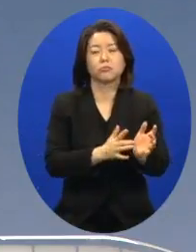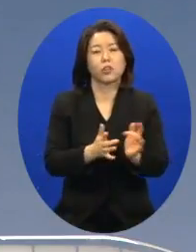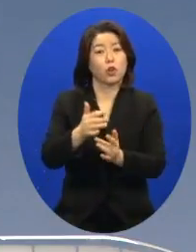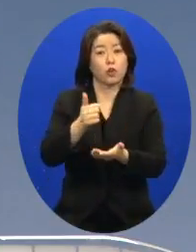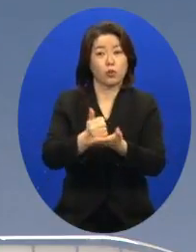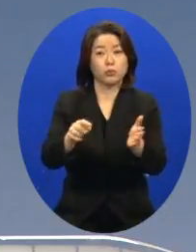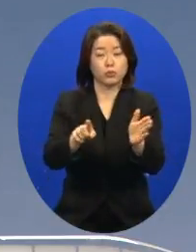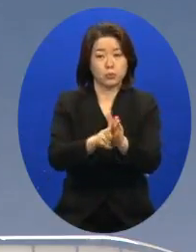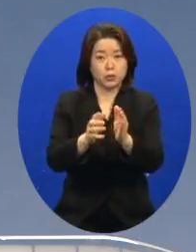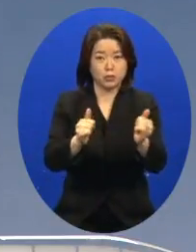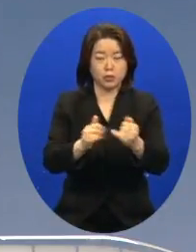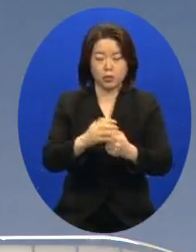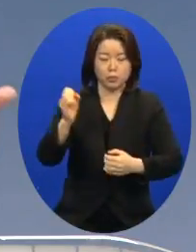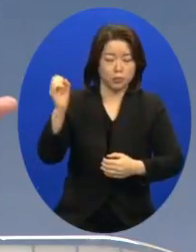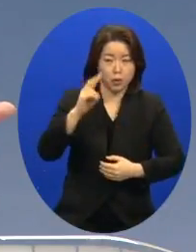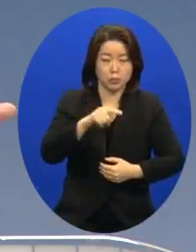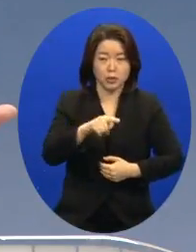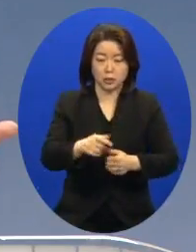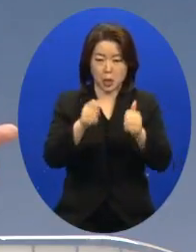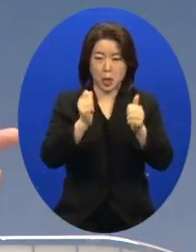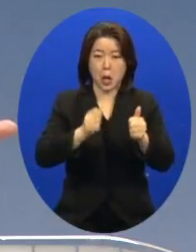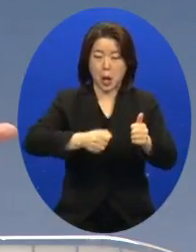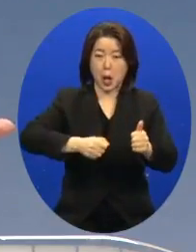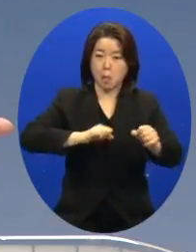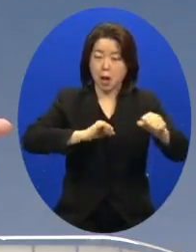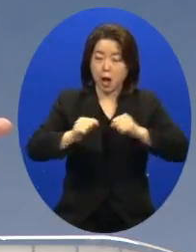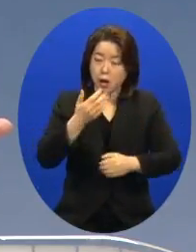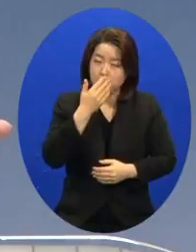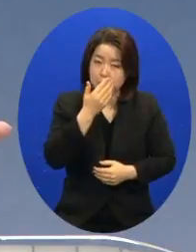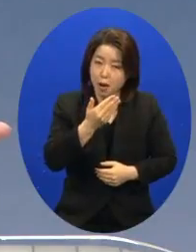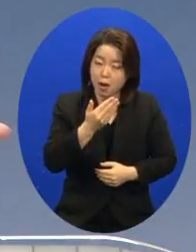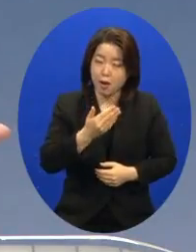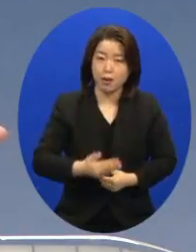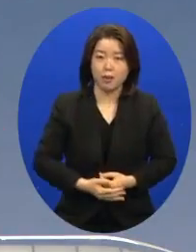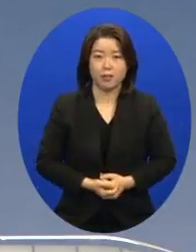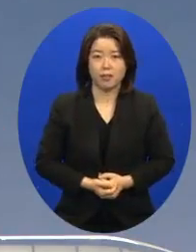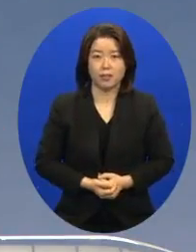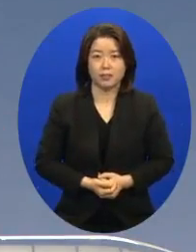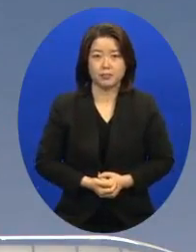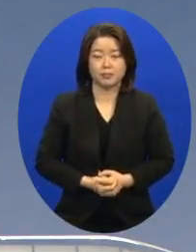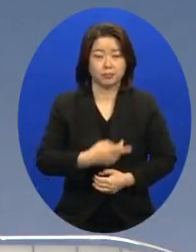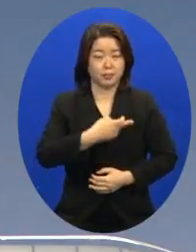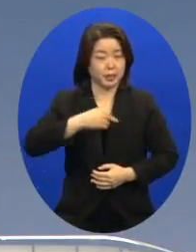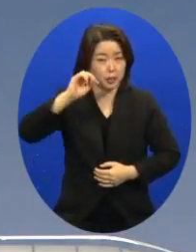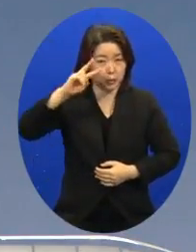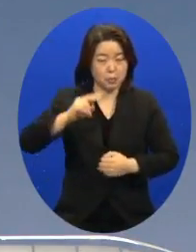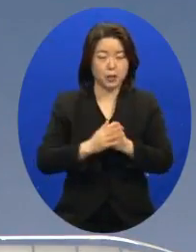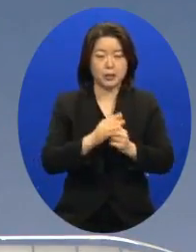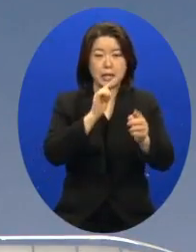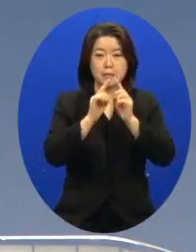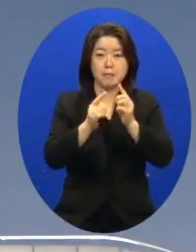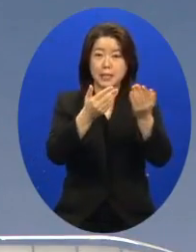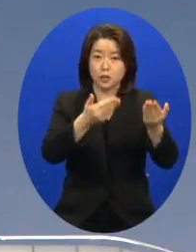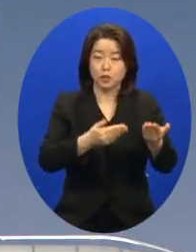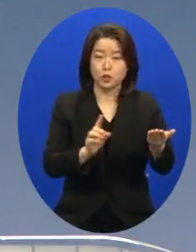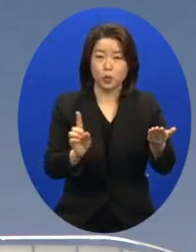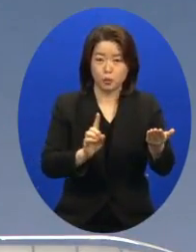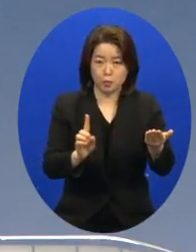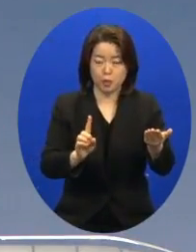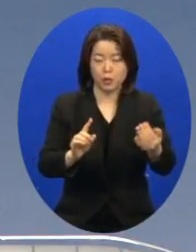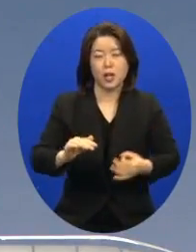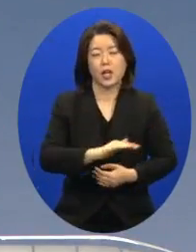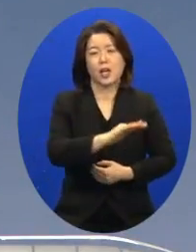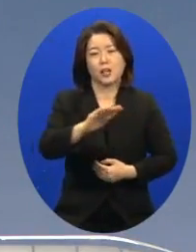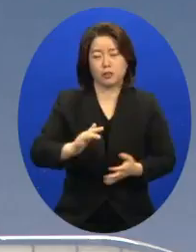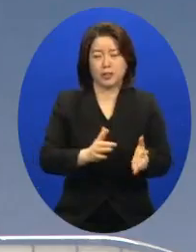사람이 갑자기 그런 재판과 노릇을 어떻게 할 수 있다는 말입니까 사도 바울이 말씀하시는 것은 우리가